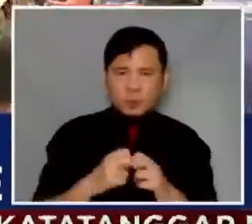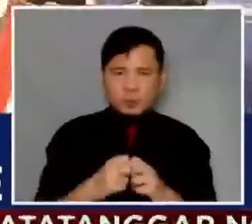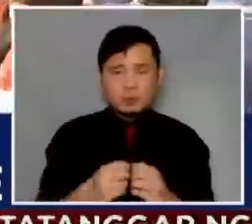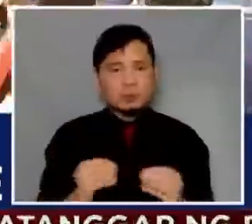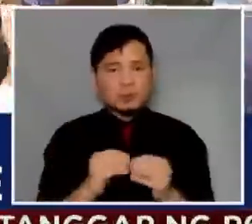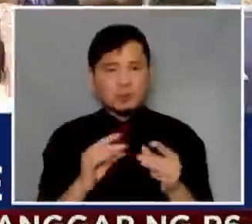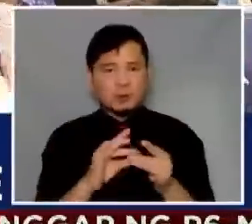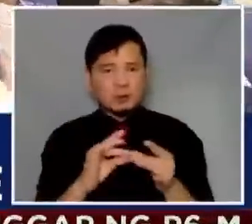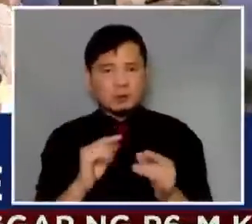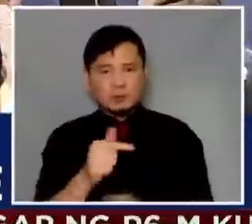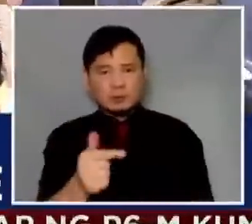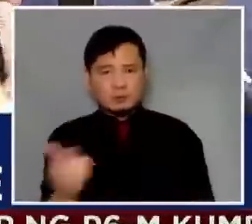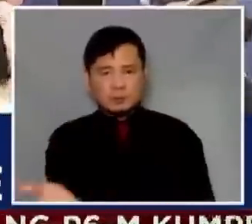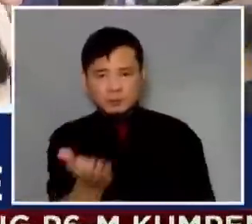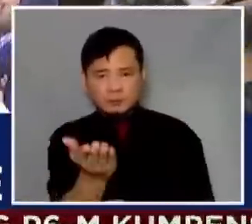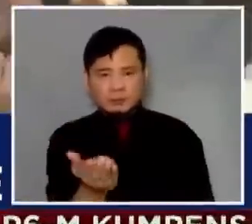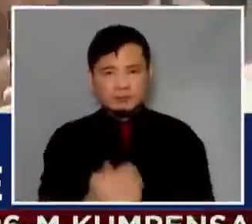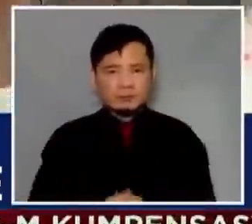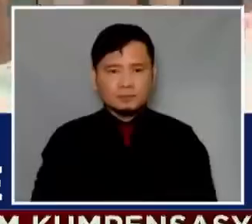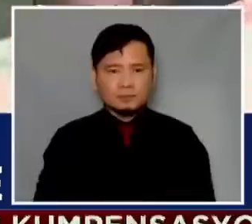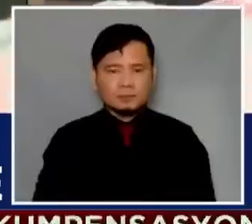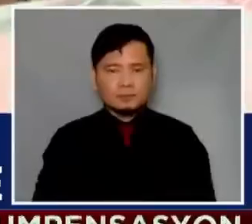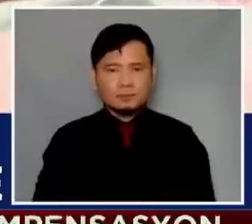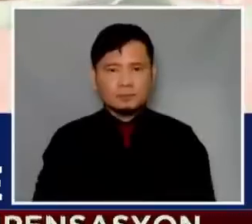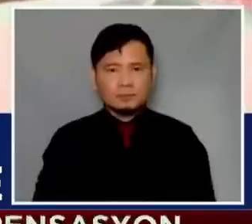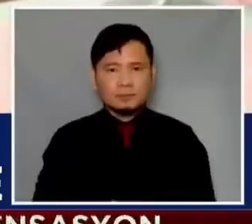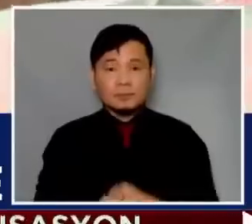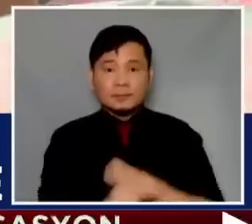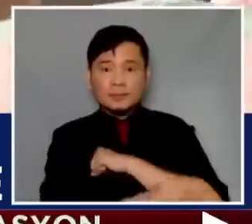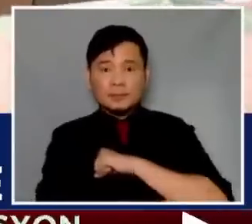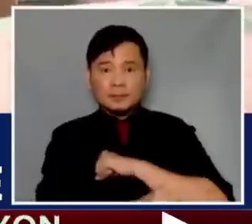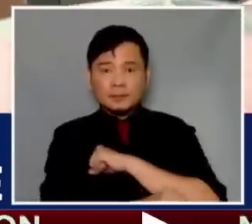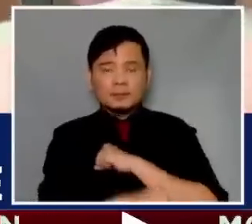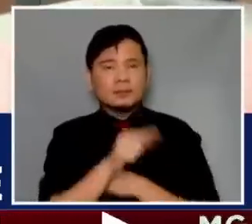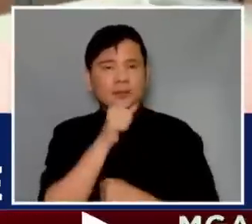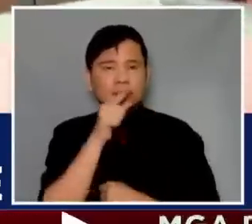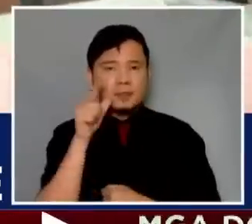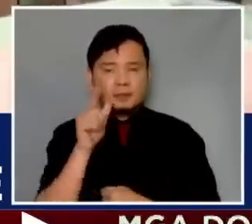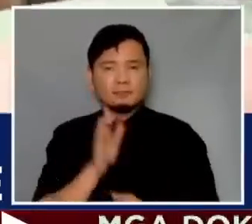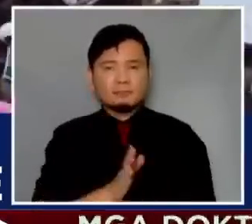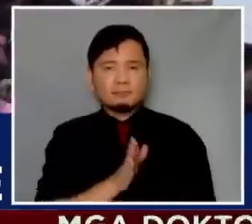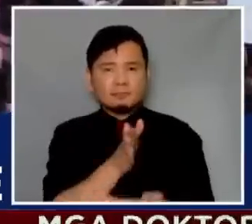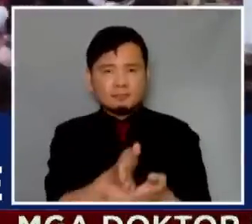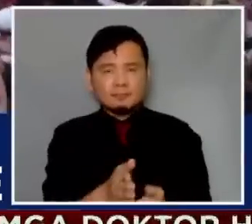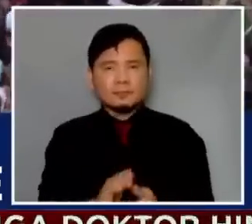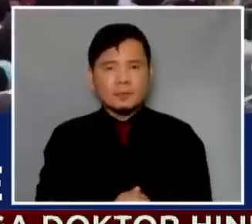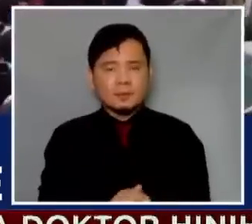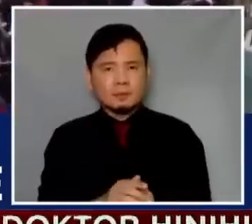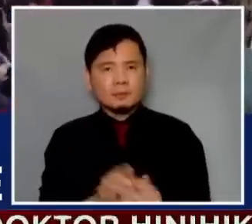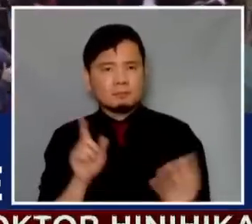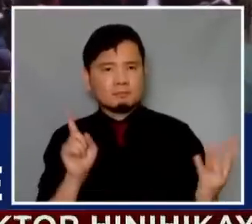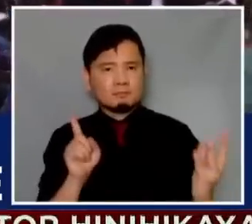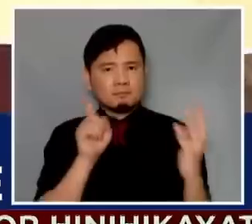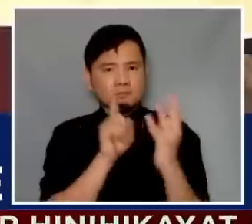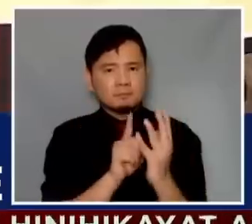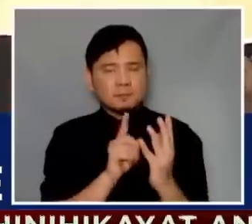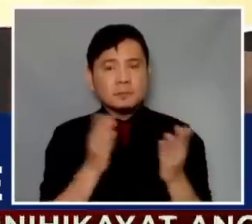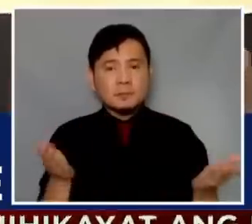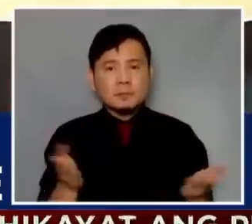Sa ilalim ng mga nyugan sa Katanawan, Quezon, humarap si Vice President Lenny Robredo sa kanyang mga supporters mula sa Bondoc